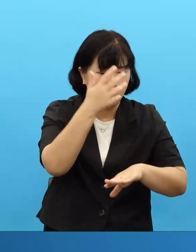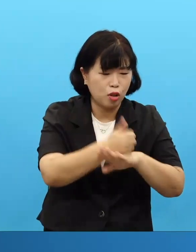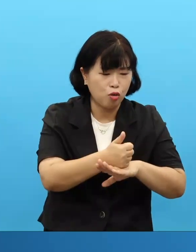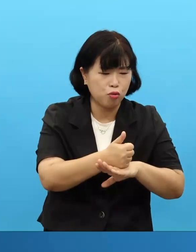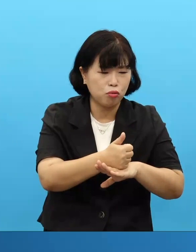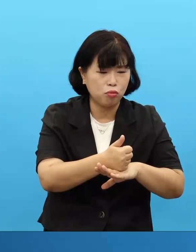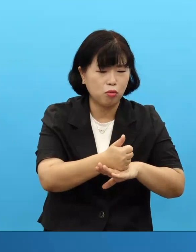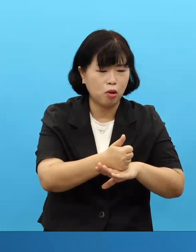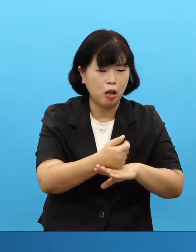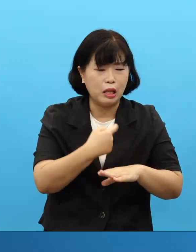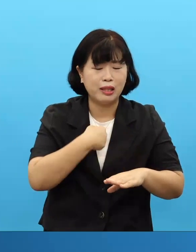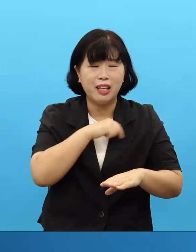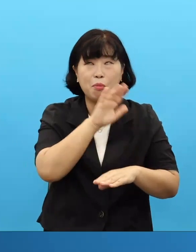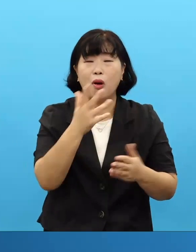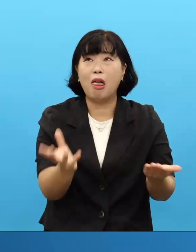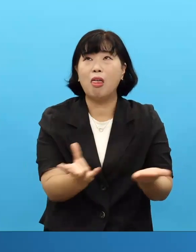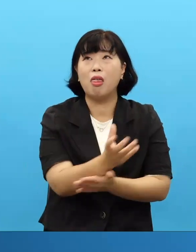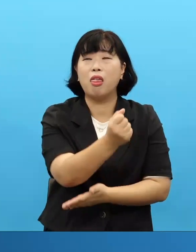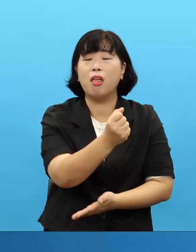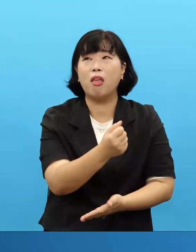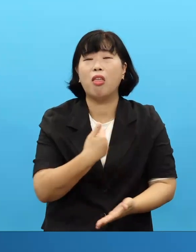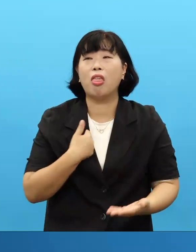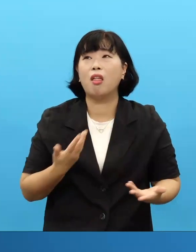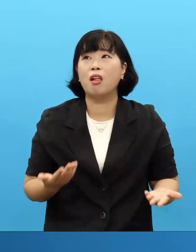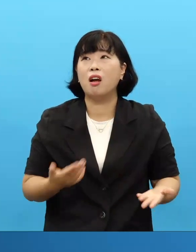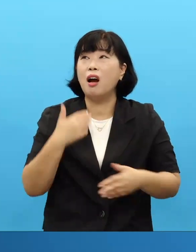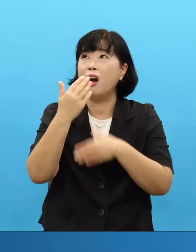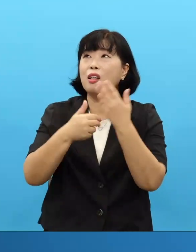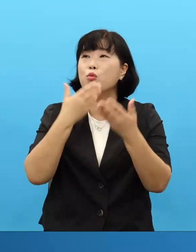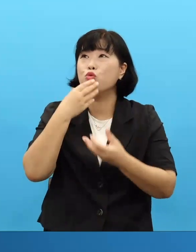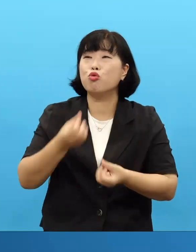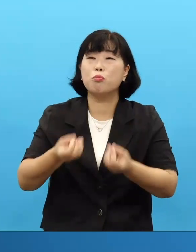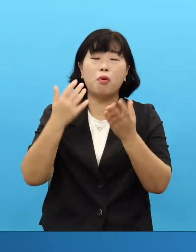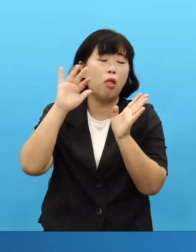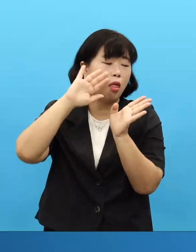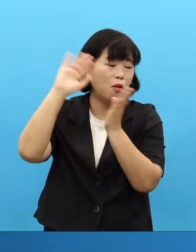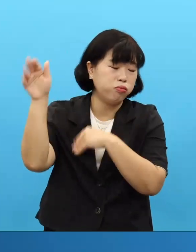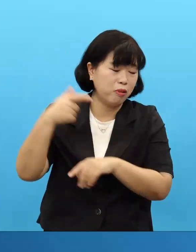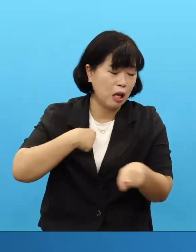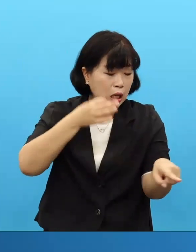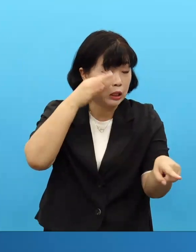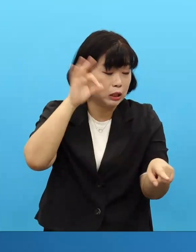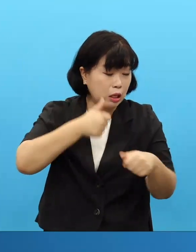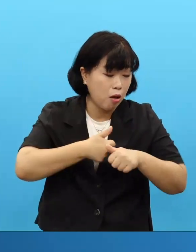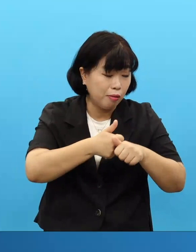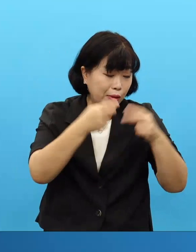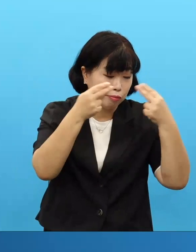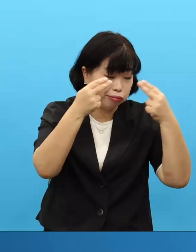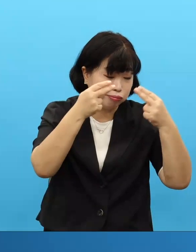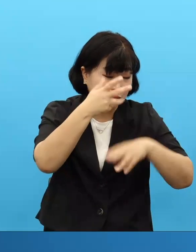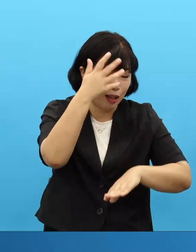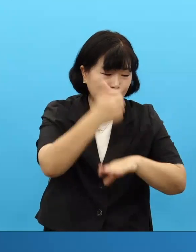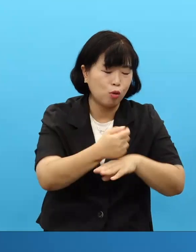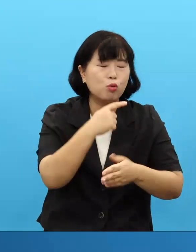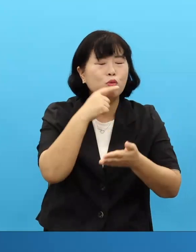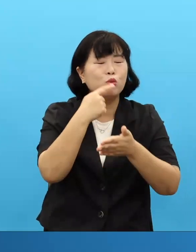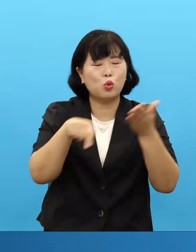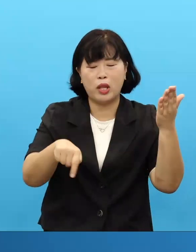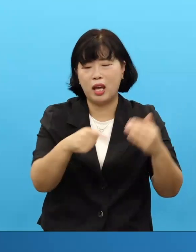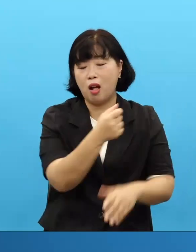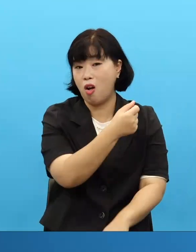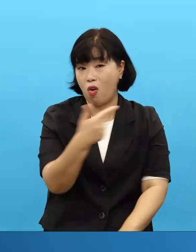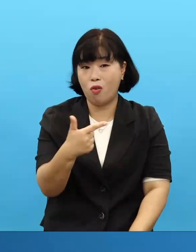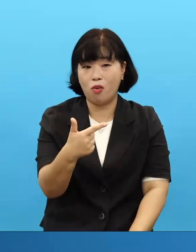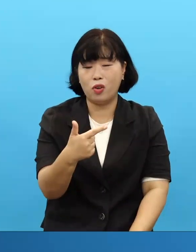trivial matters. 사소한 일에 하나님의 축복 다 뺏기고. Because of small and trivial matters, we have all of God's blessings snatched away from